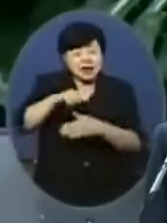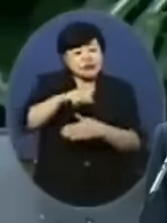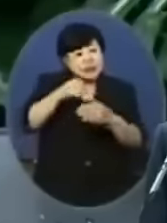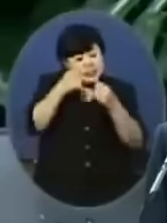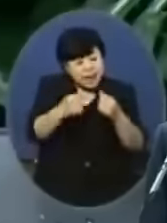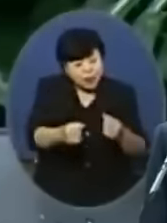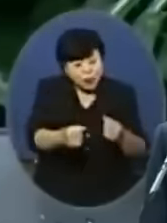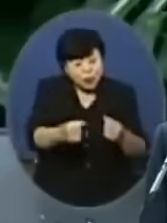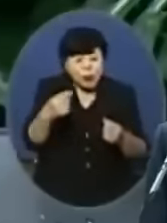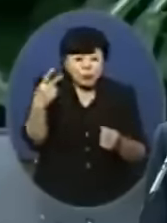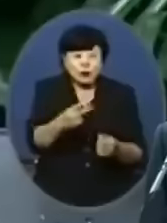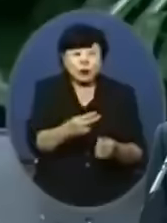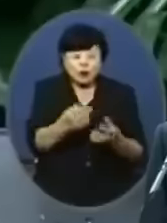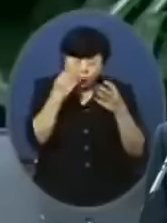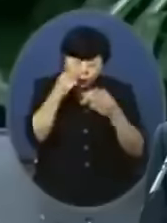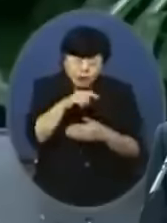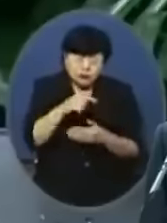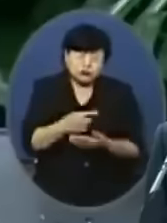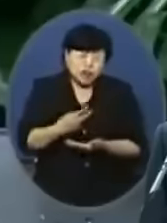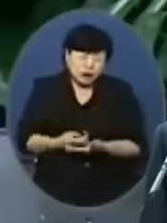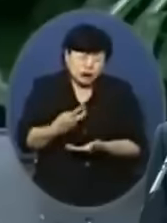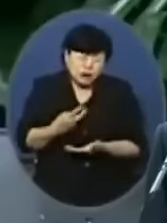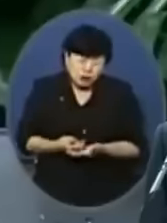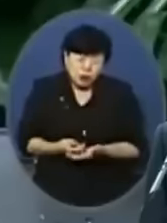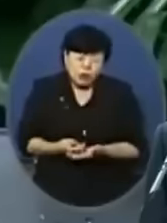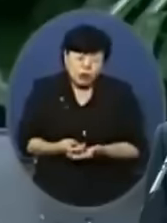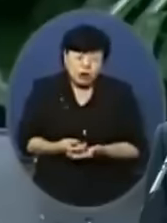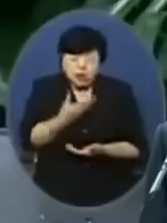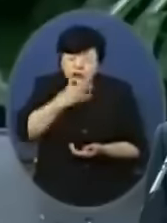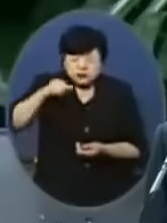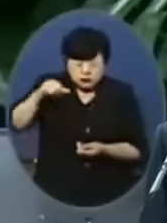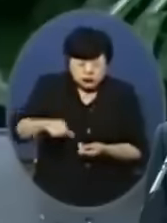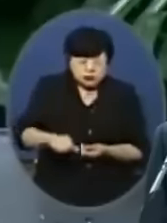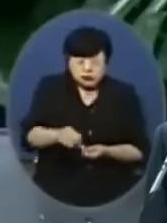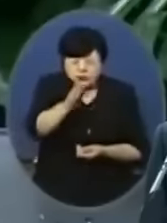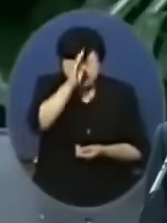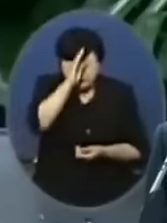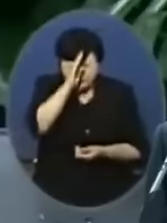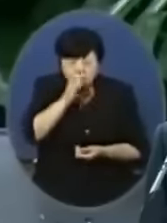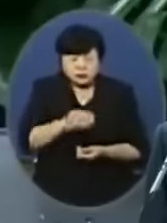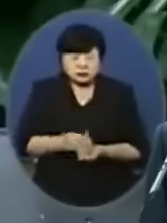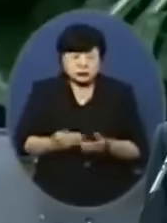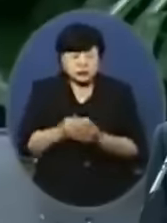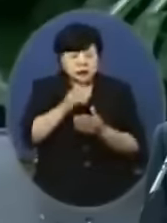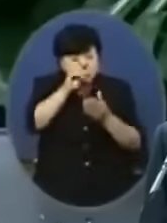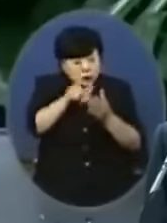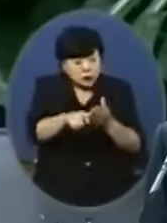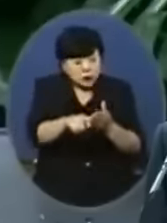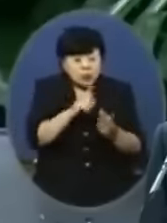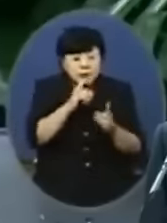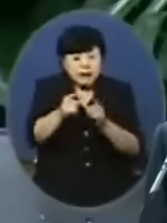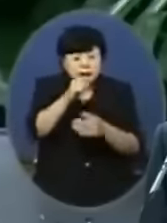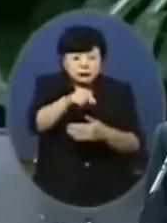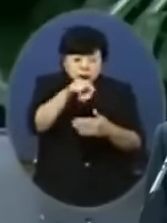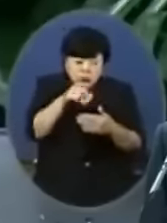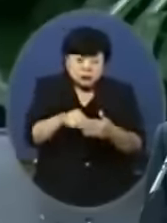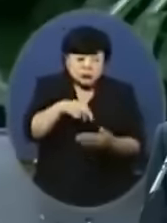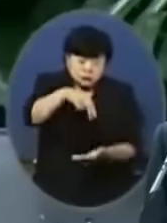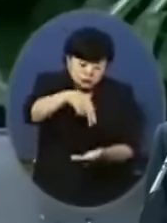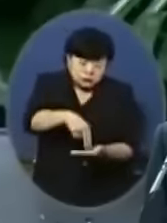살고 고난 중에 허덕이고 저주의 병이 날 때도 이 말씀 속에